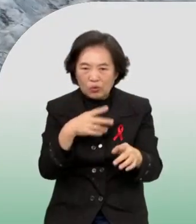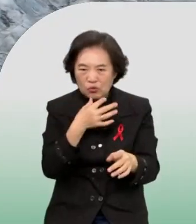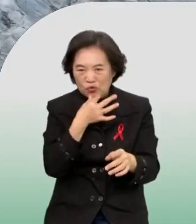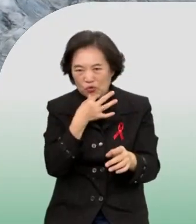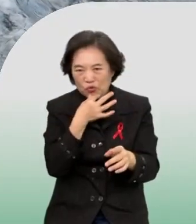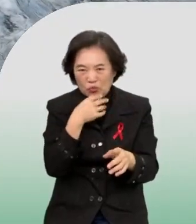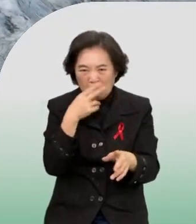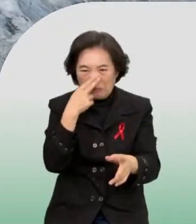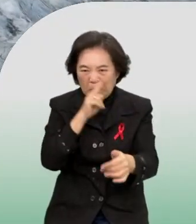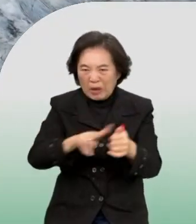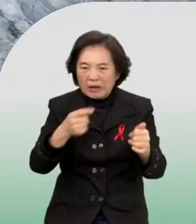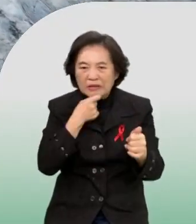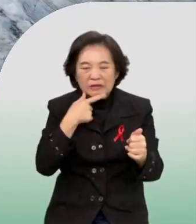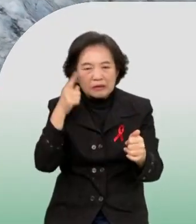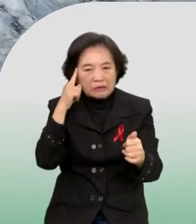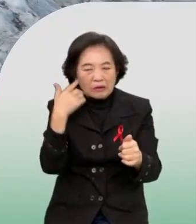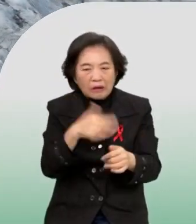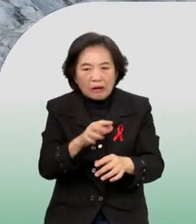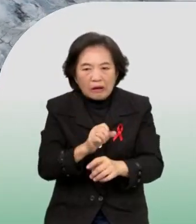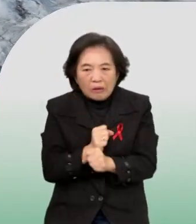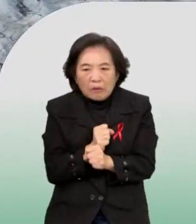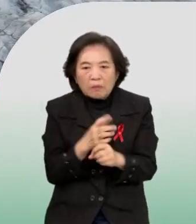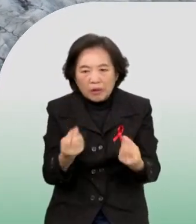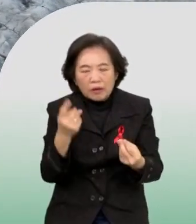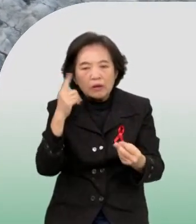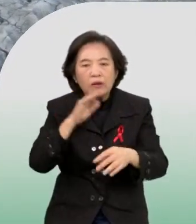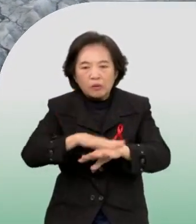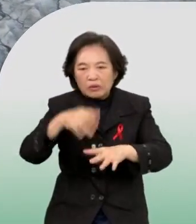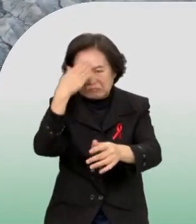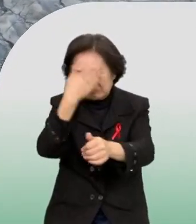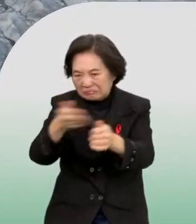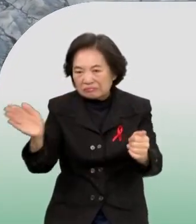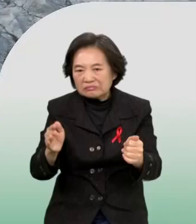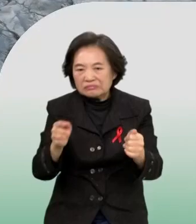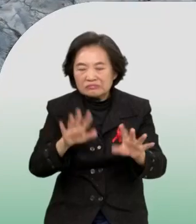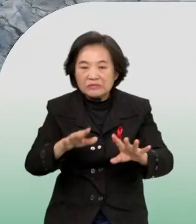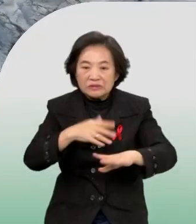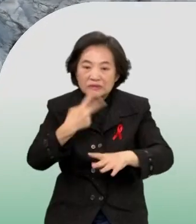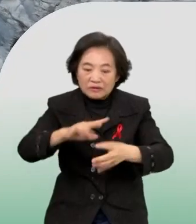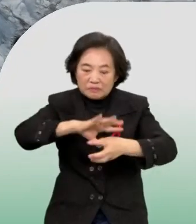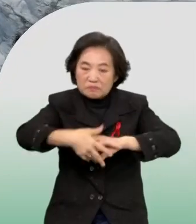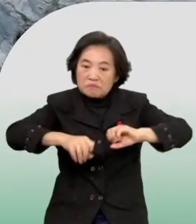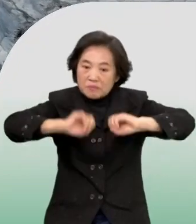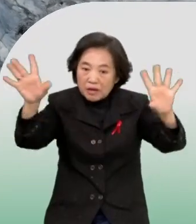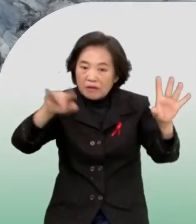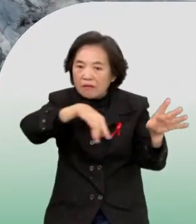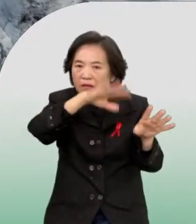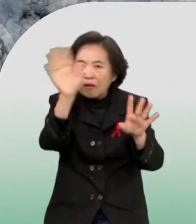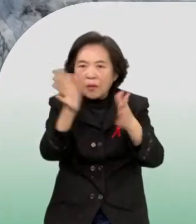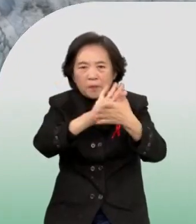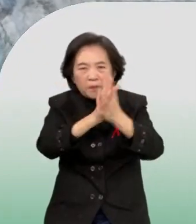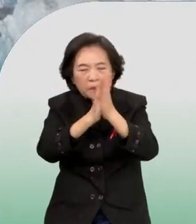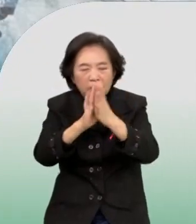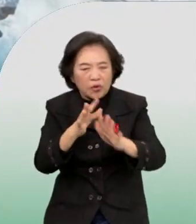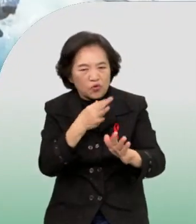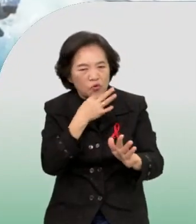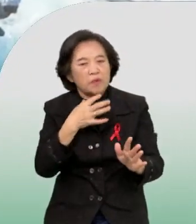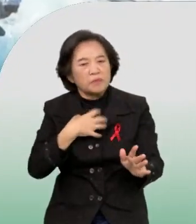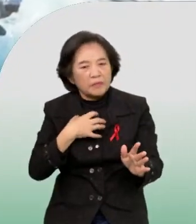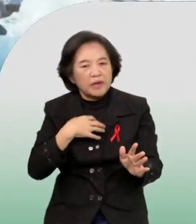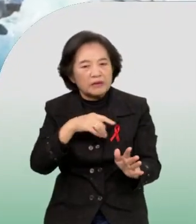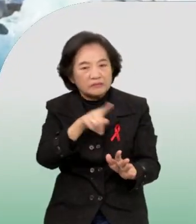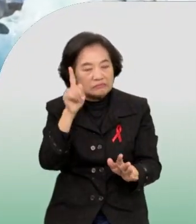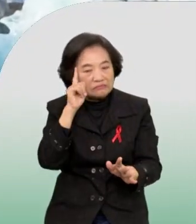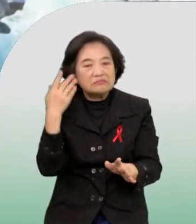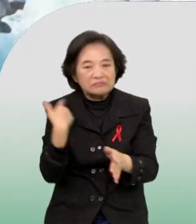一下無生意都會受到傷害。美國一擺提倡全世界氣候變遷帶來的危機，早都